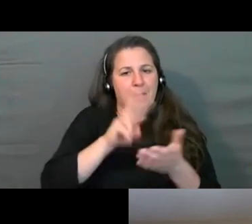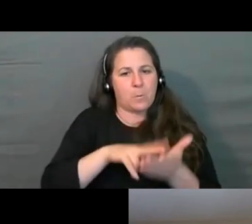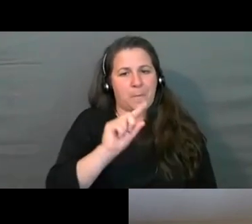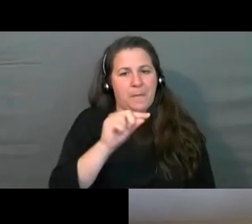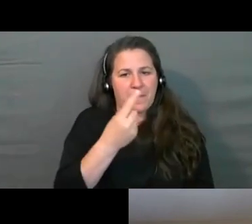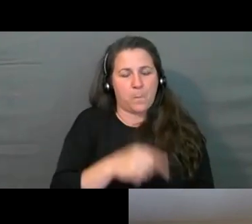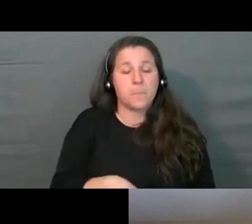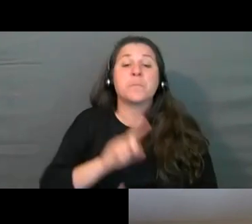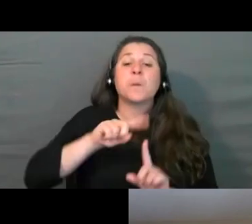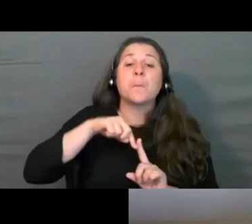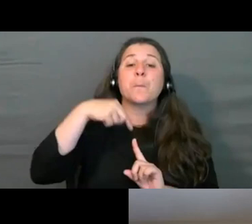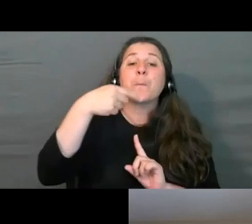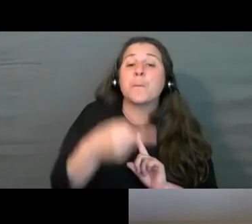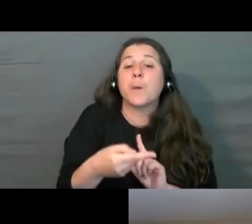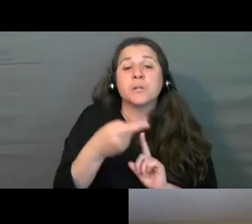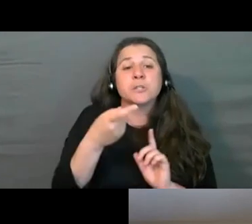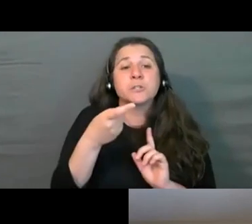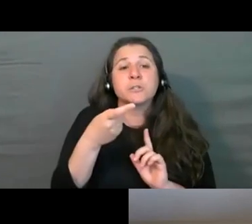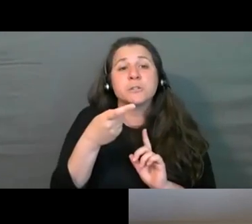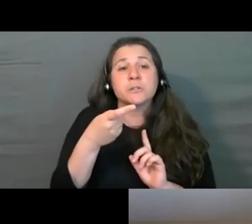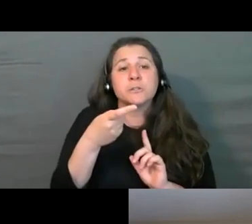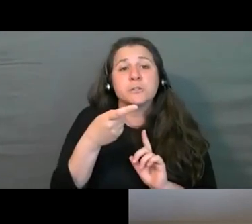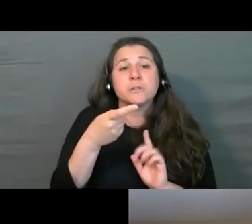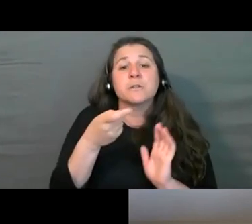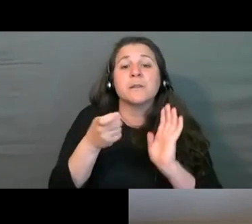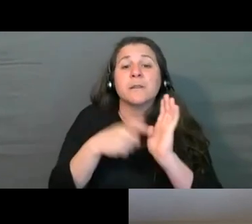prochain, nous allons vous l'offrir pendant